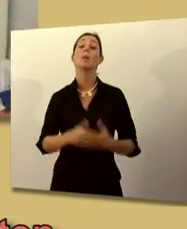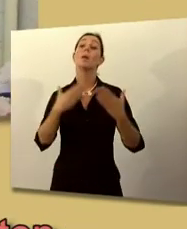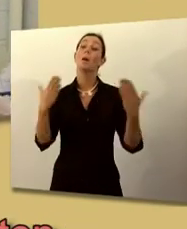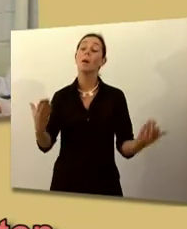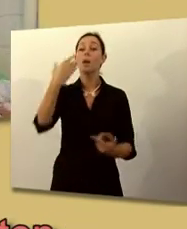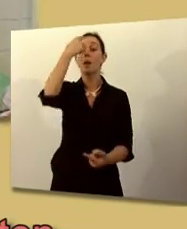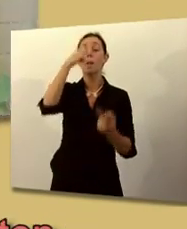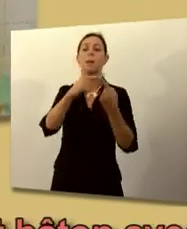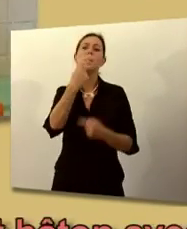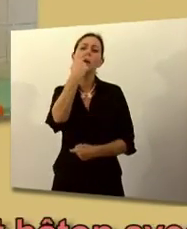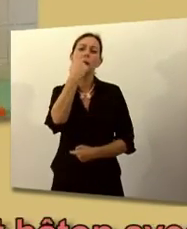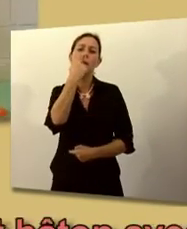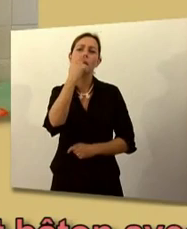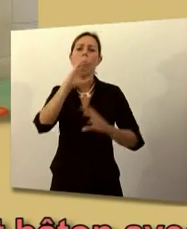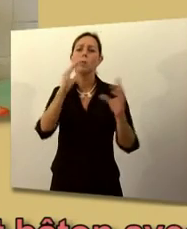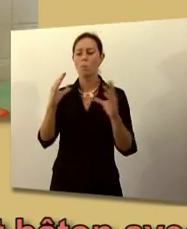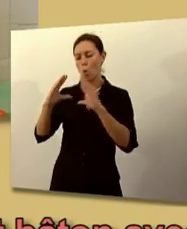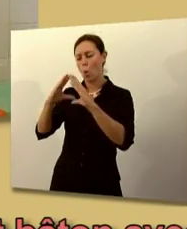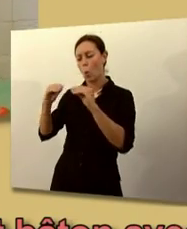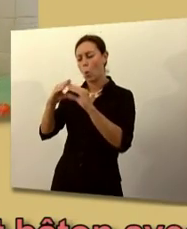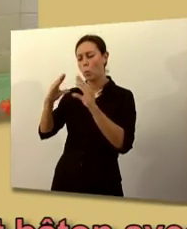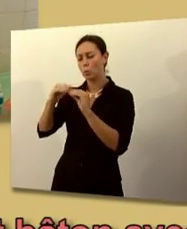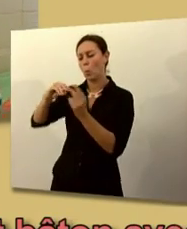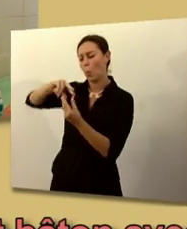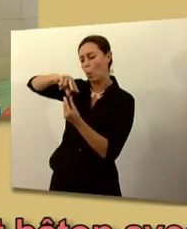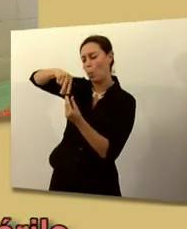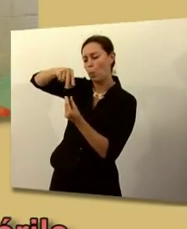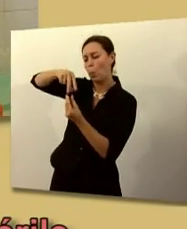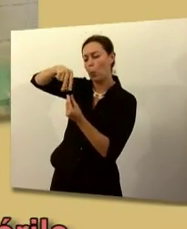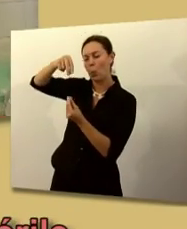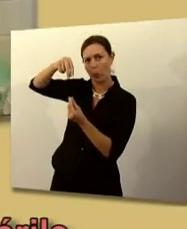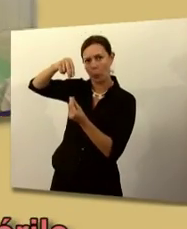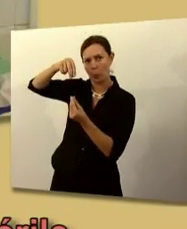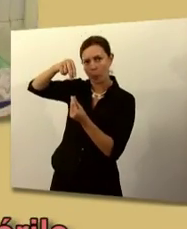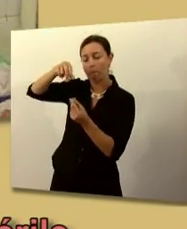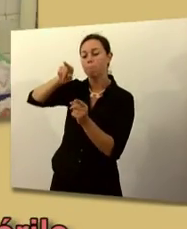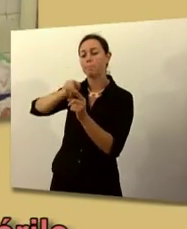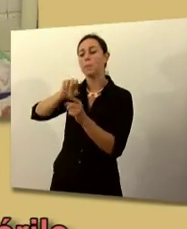coton, vous faites voilà, un petit bâton avec